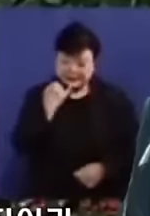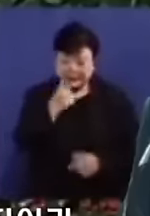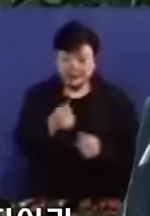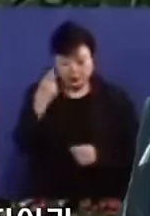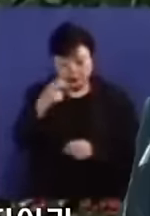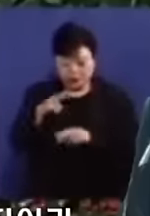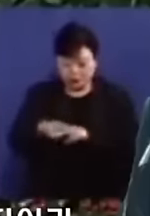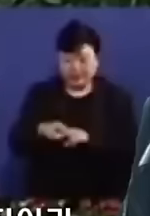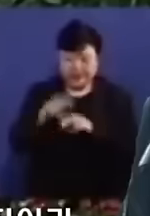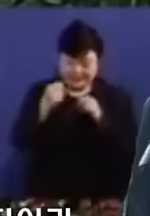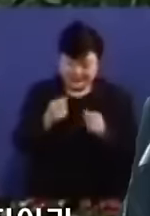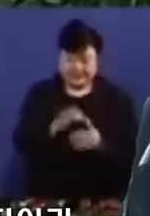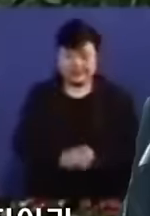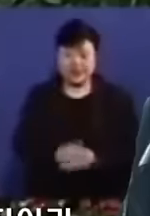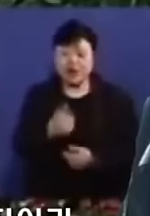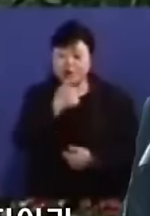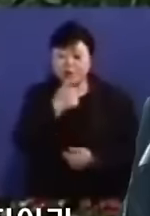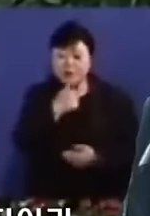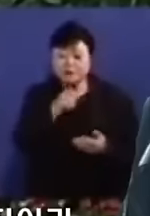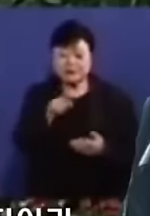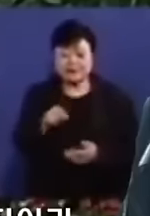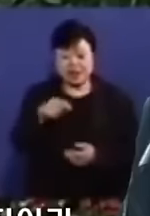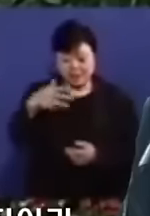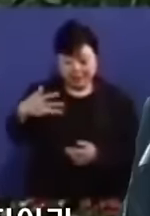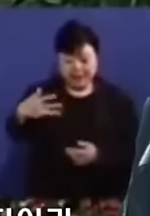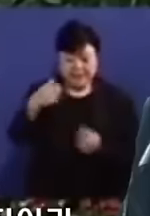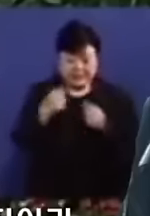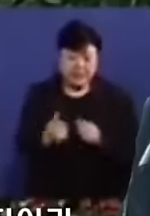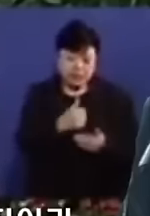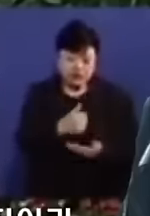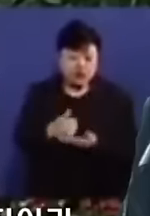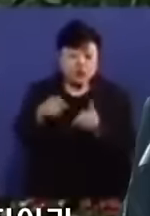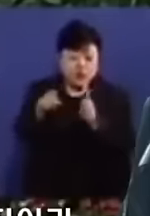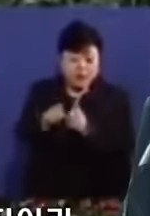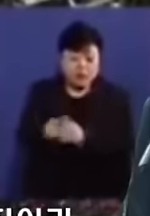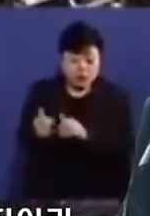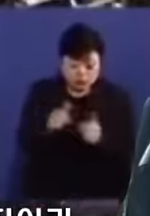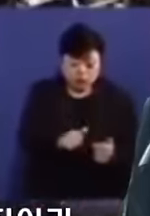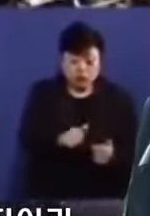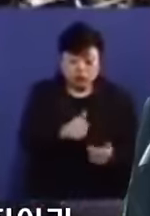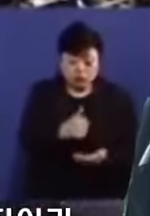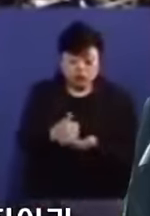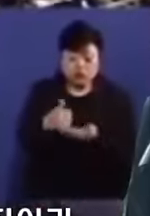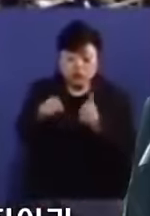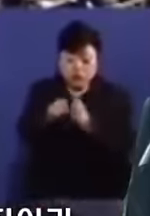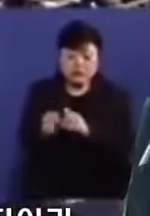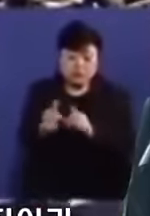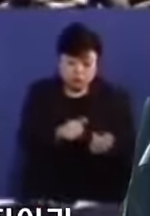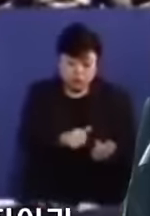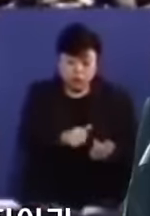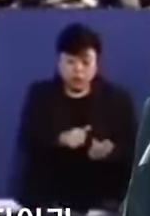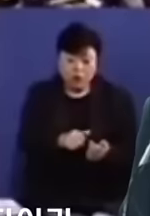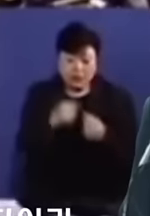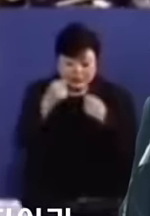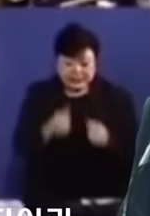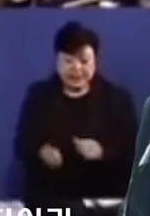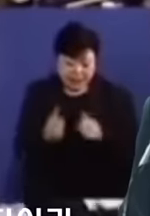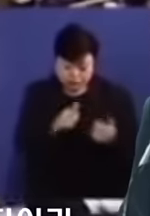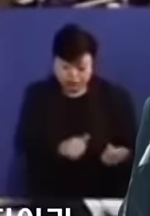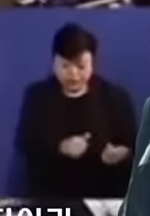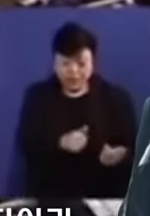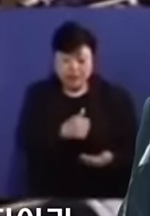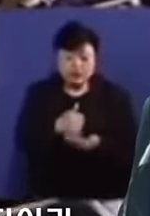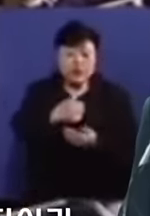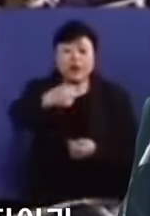앉으셨느니라. 로마서 14장 8절에 우리가 살아도 주를 위하여 살고 죽어도 주를 위하여 죽나니 그러므로 사나 죽으나